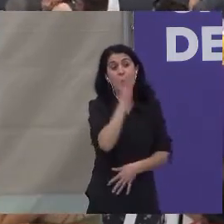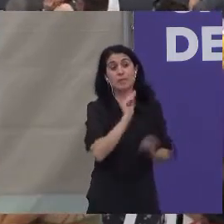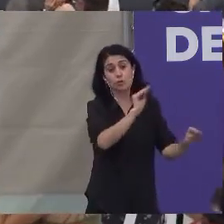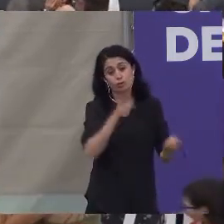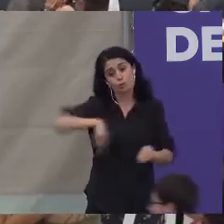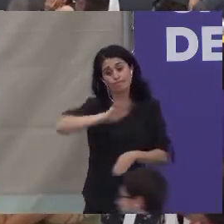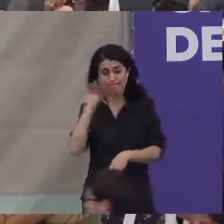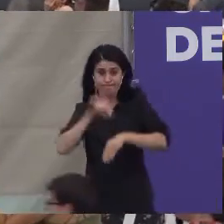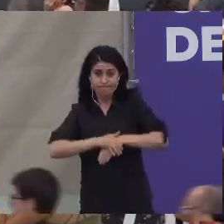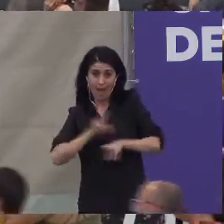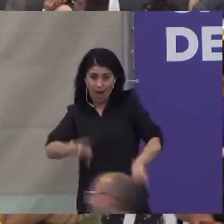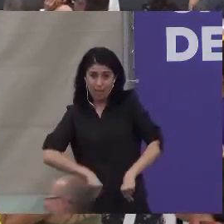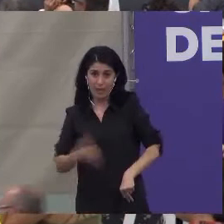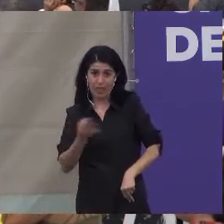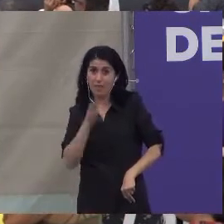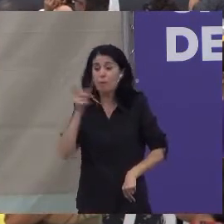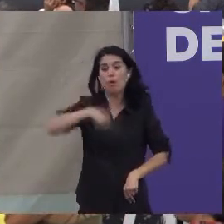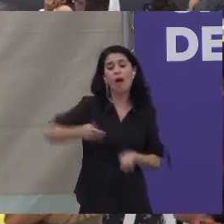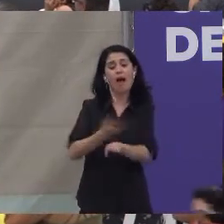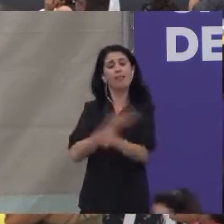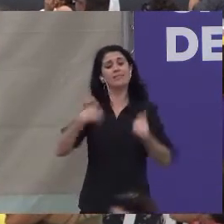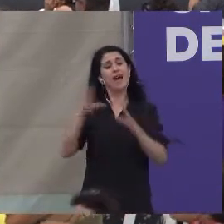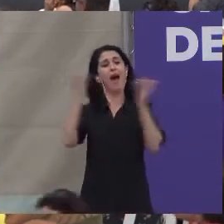acordar per totes les parts.